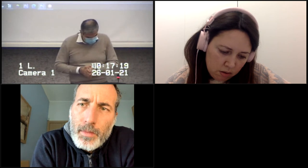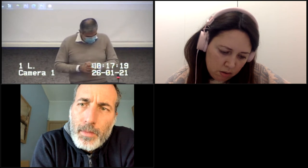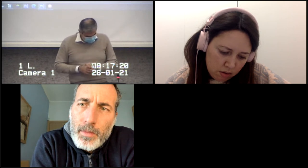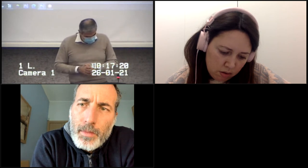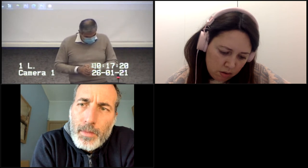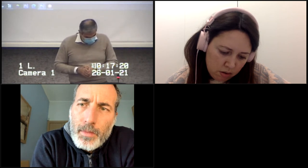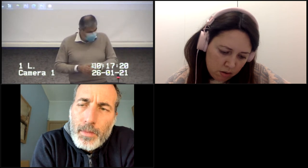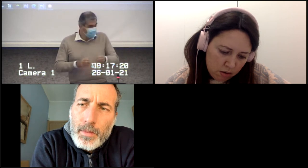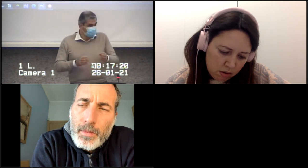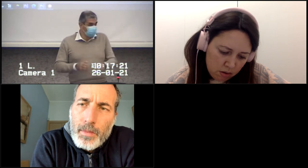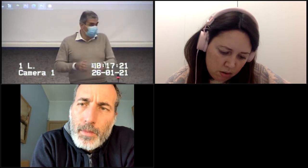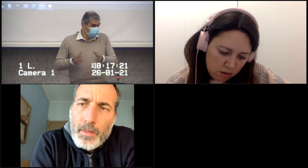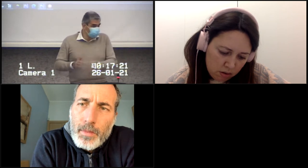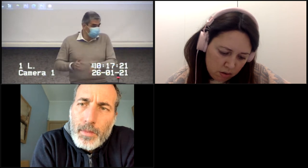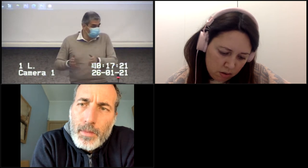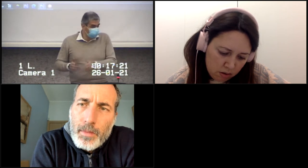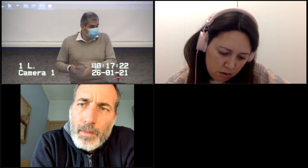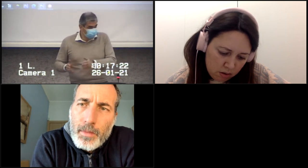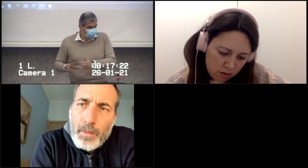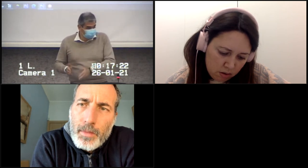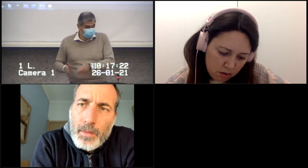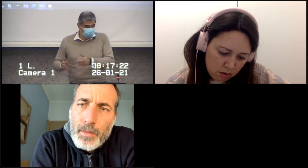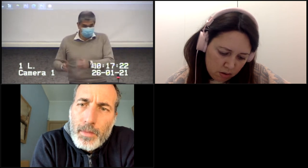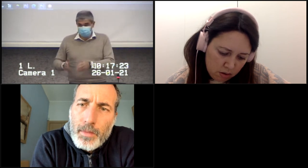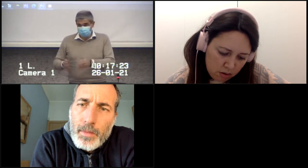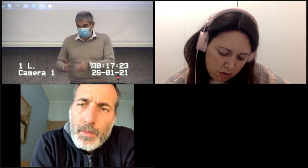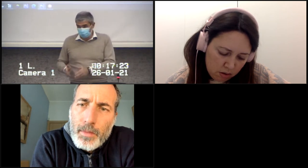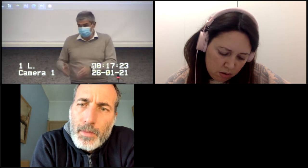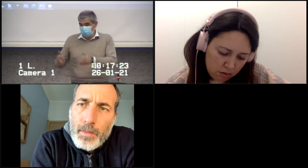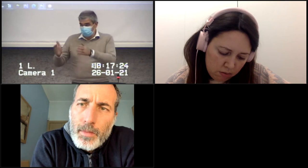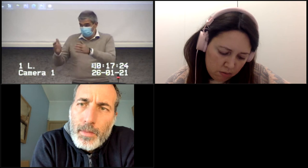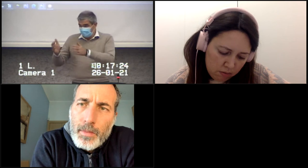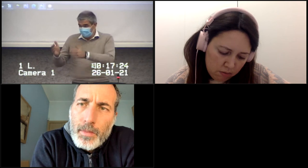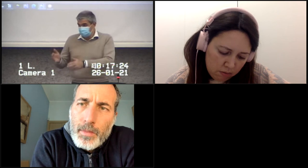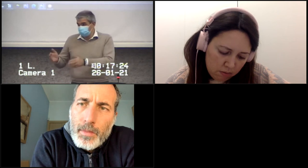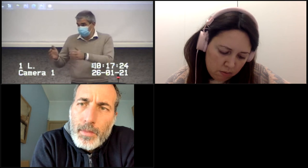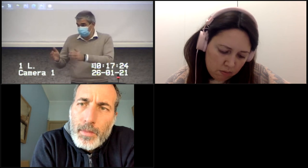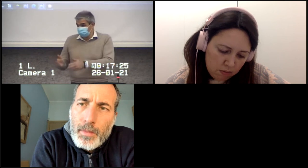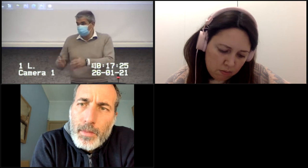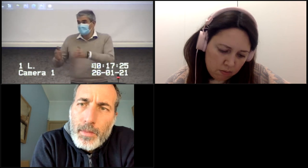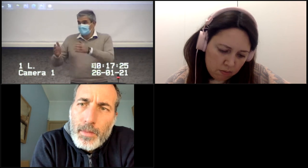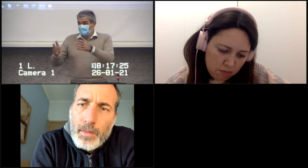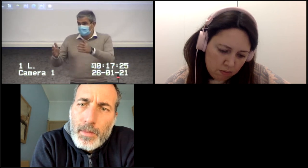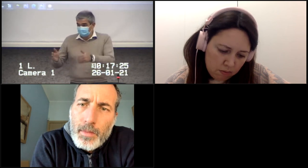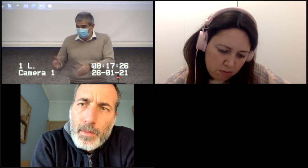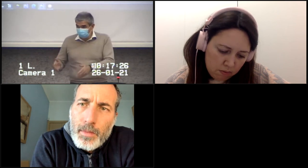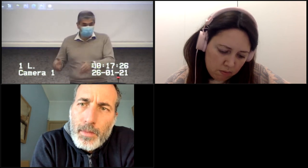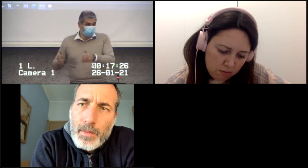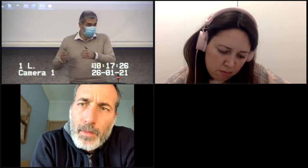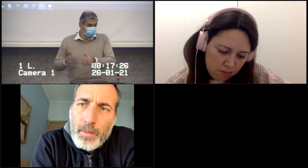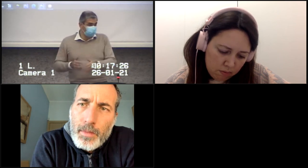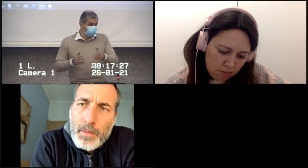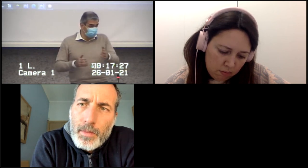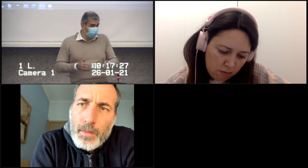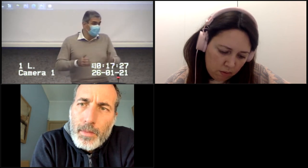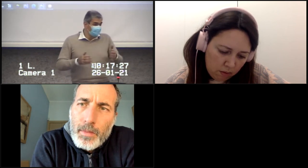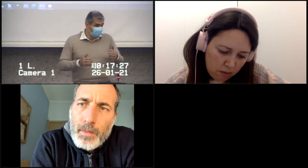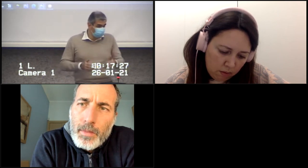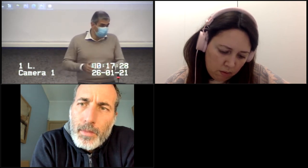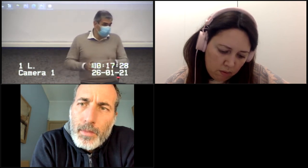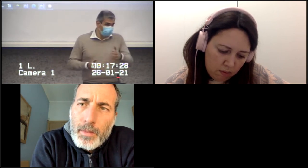io, è nobile, non è ammissibile nella sostanza, cioè nel senso non possiamo in sede di delibera andare